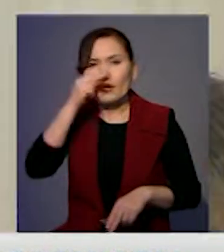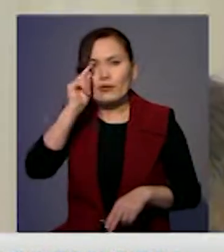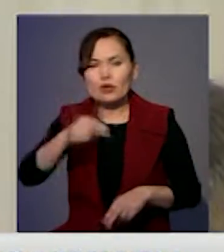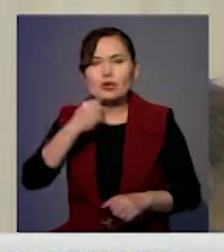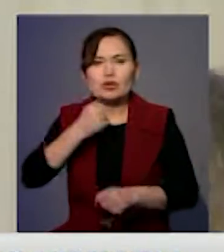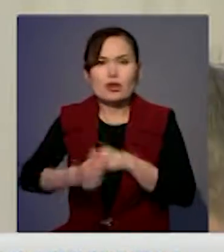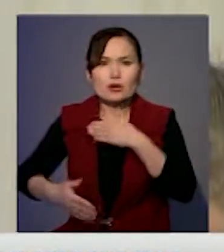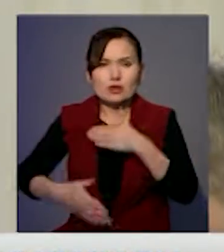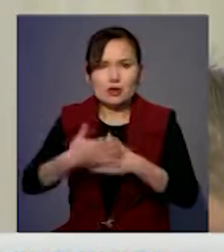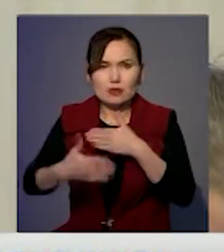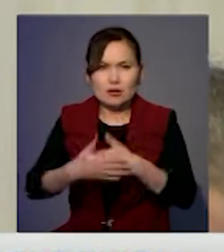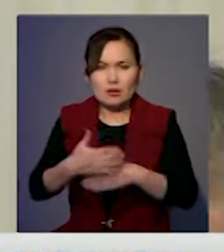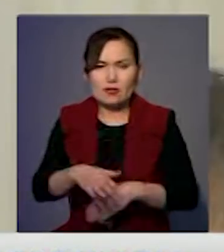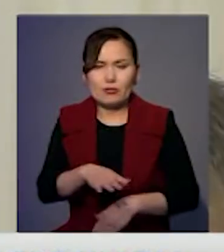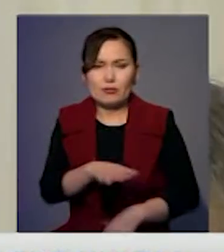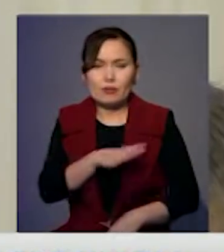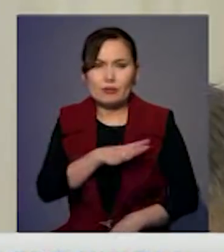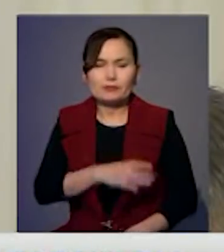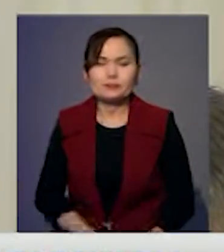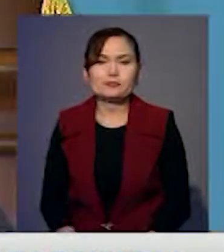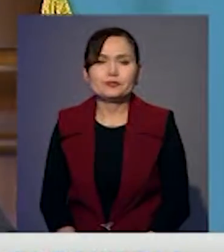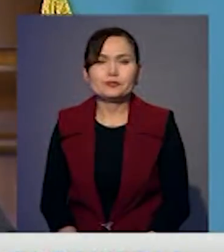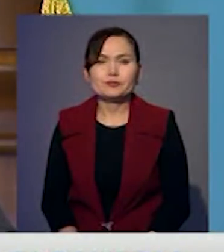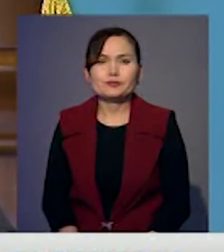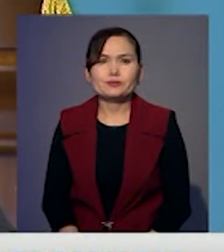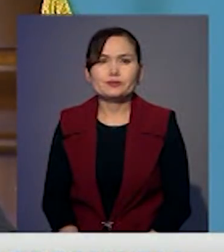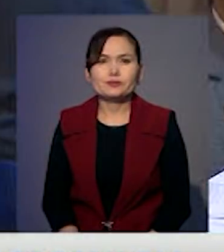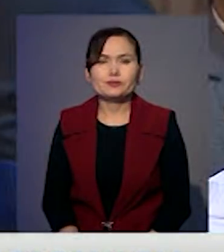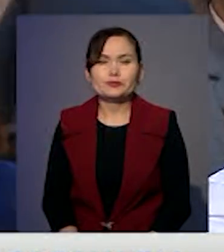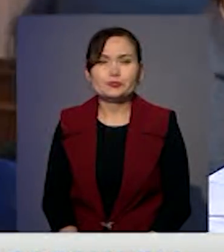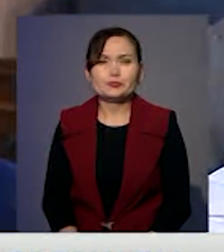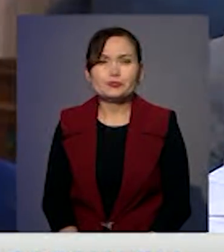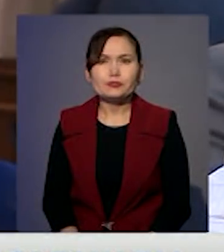органдарға мұндай заң бұзушылыққа жол бермеуді тапсырды.